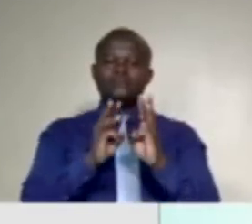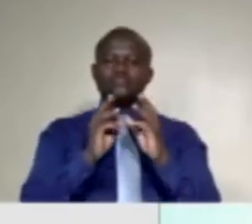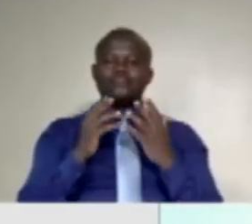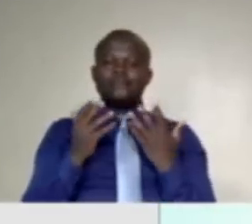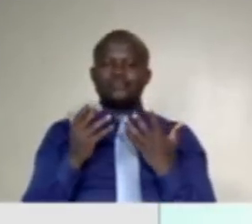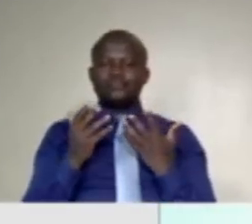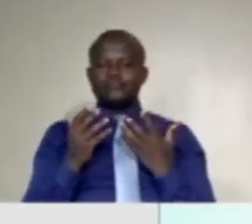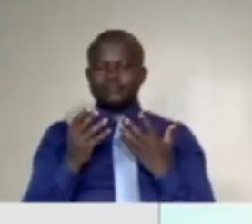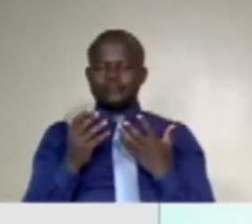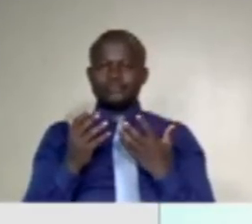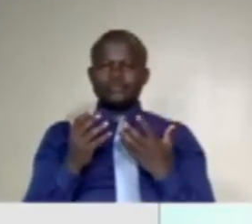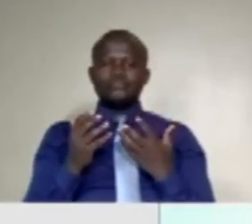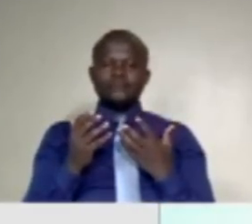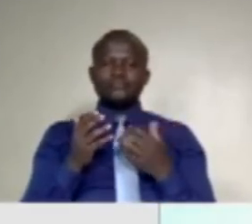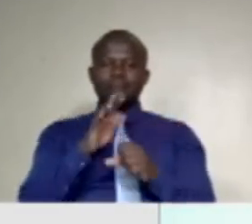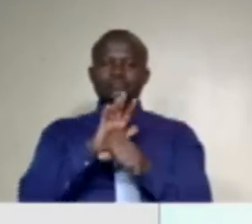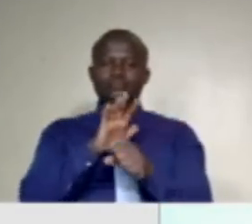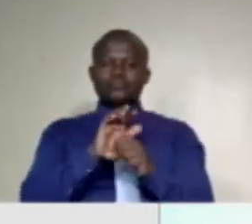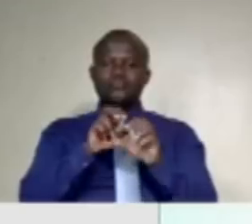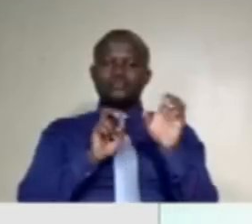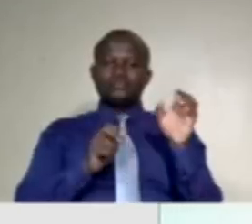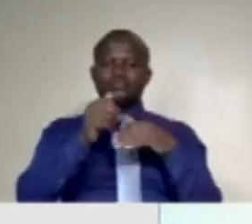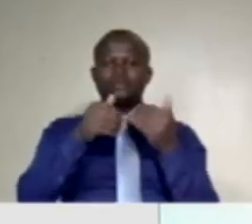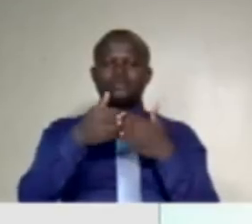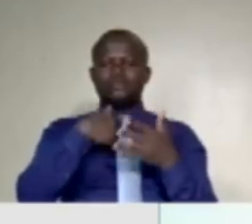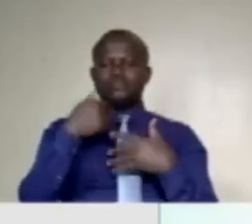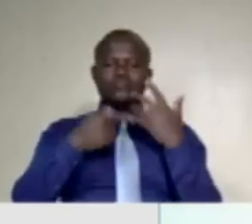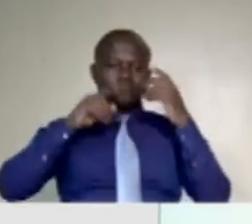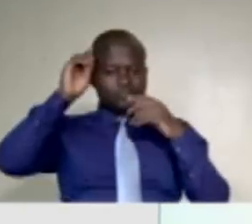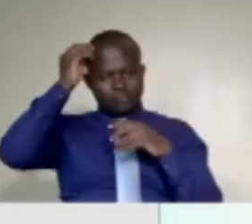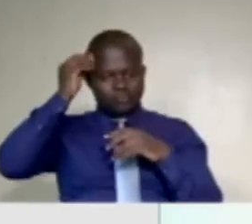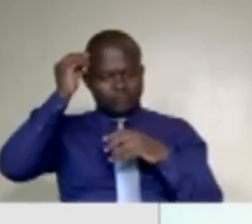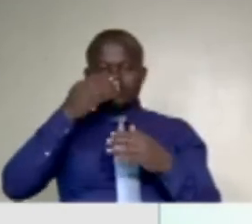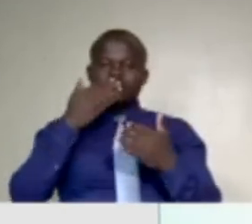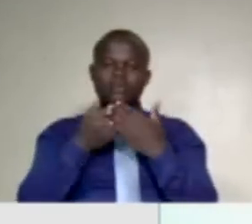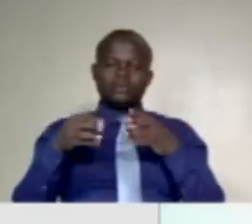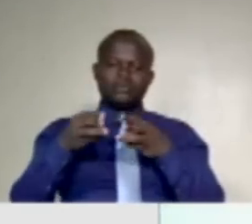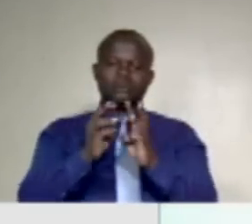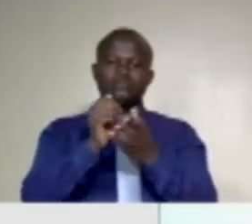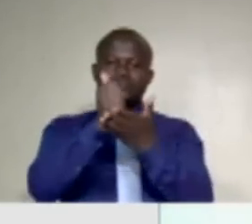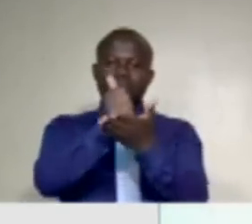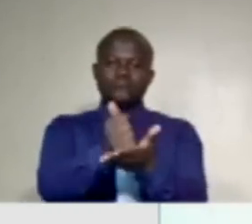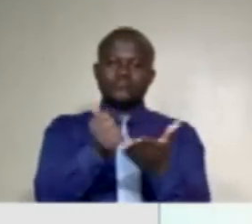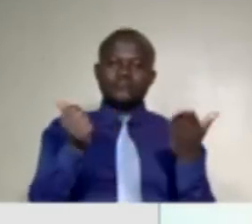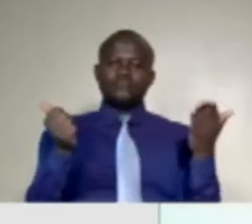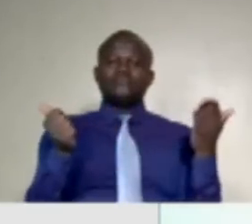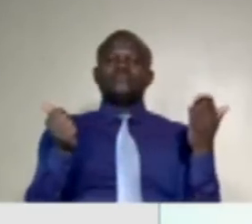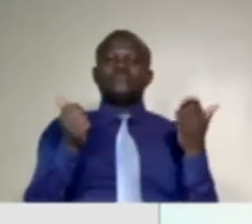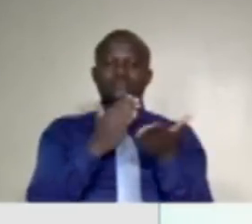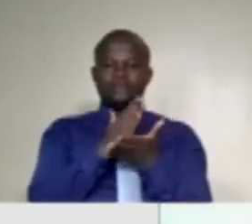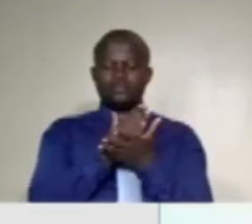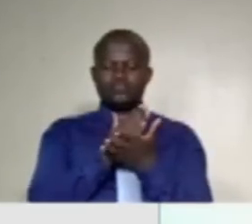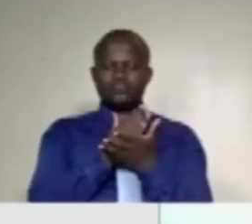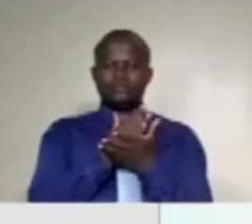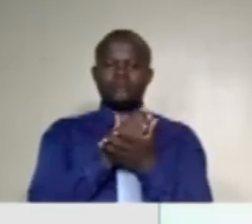buryo benshi uva aho ngaho bagize icyo batekereza kizima ku buryo kimufasha rwose kuba